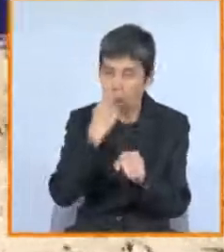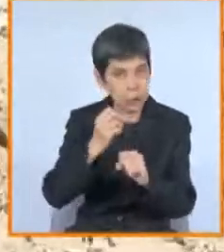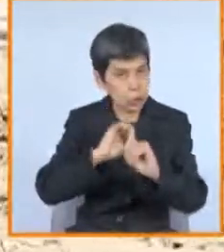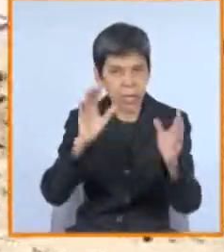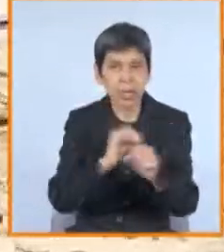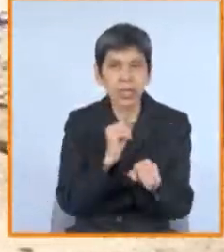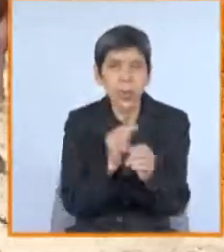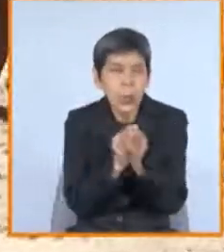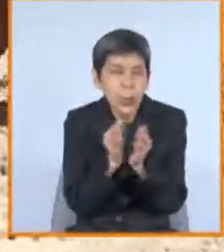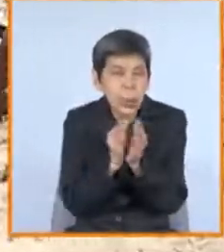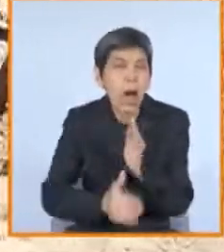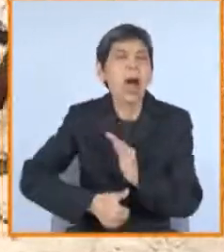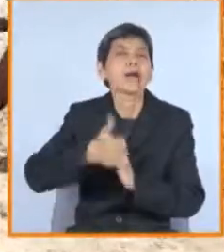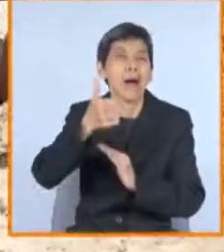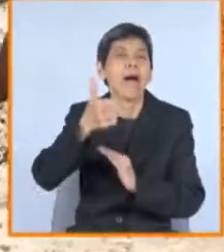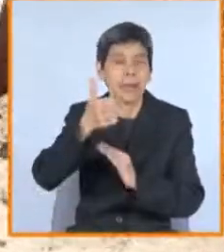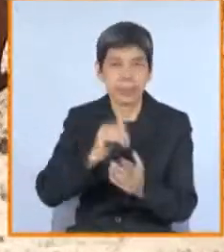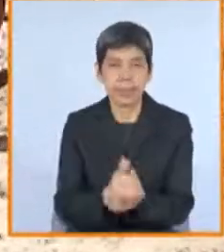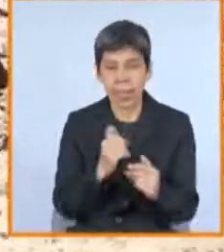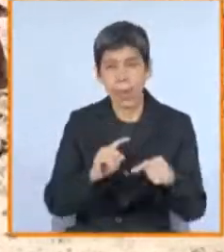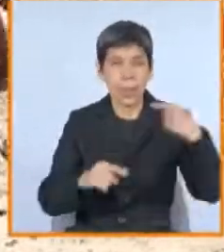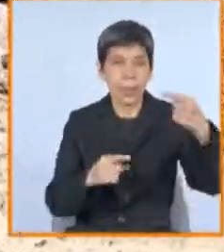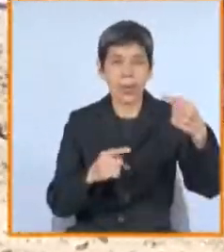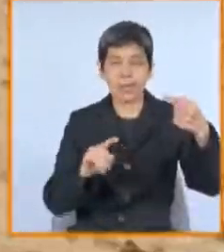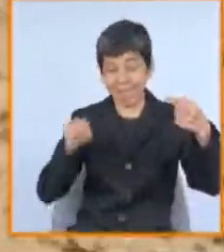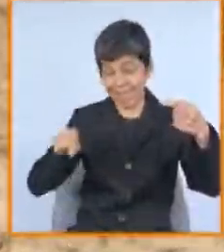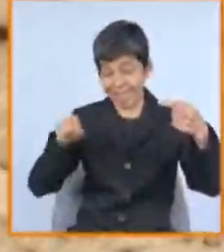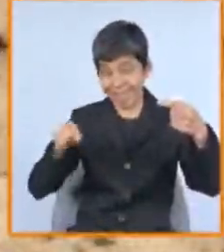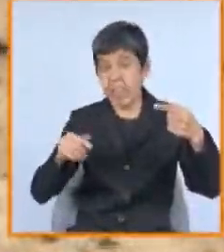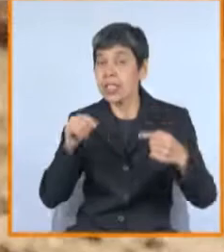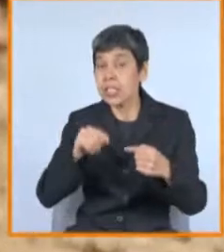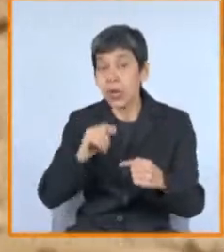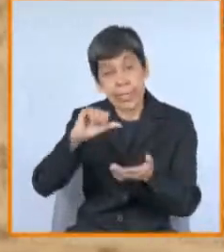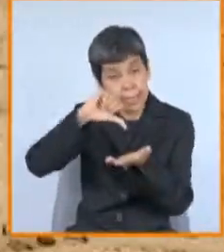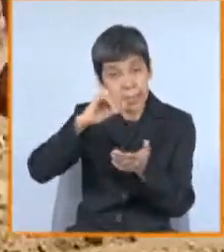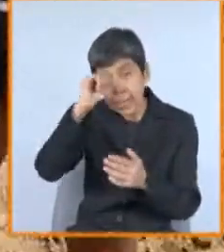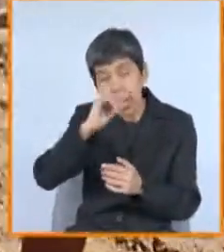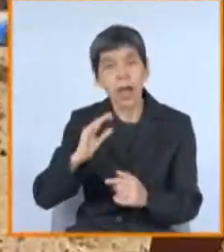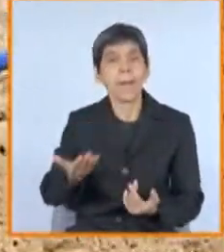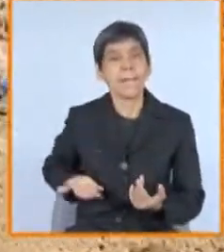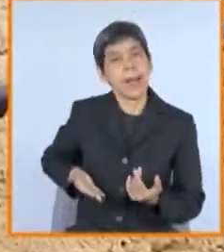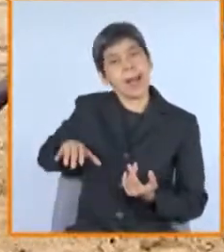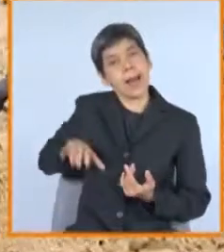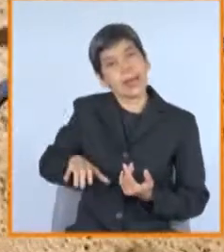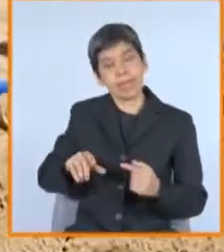นเก็บชัยชนะไป2พีเรียดผ่านเข้ารอบไปพบกับผู้ชนะระหว่างอินเดียกับบังคลาเทศ